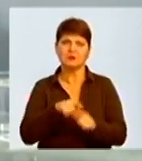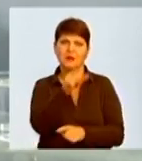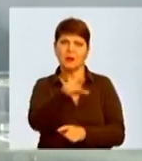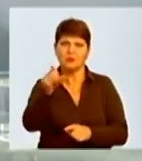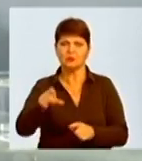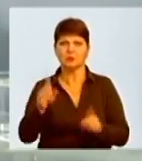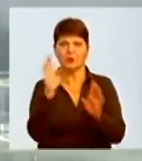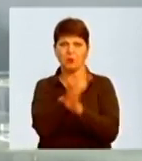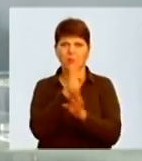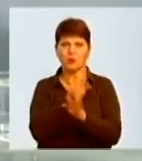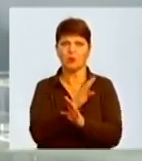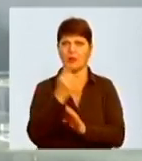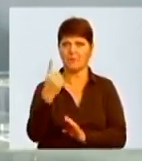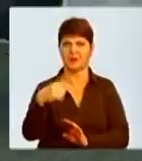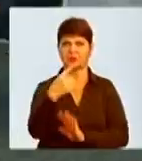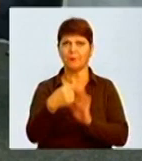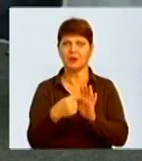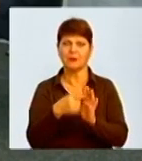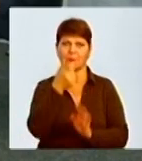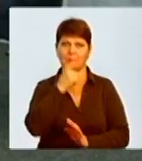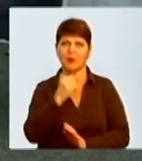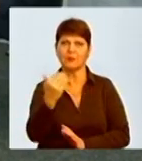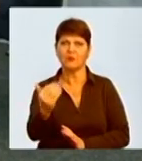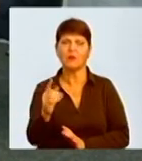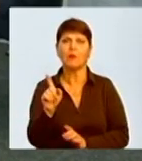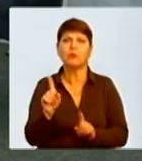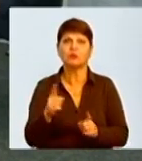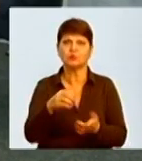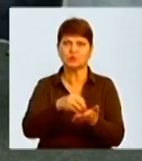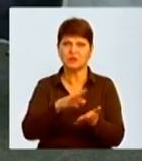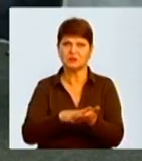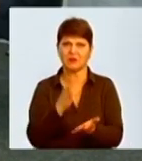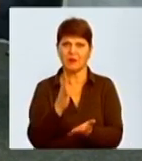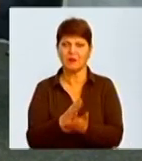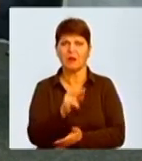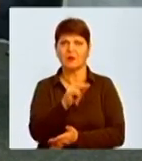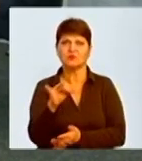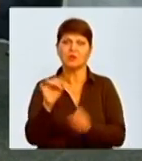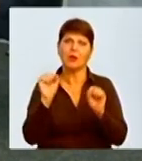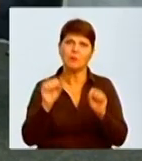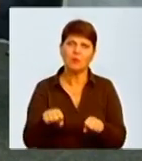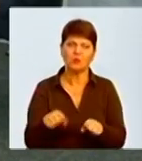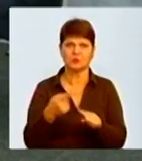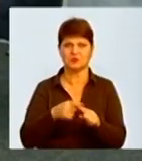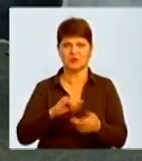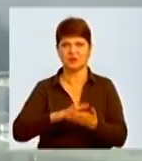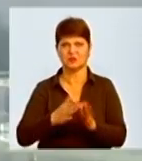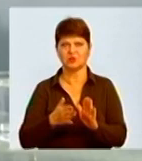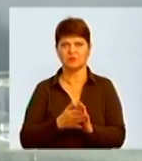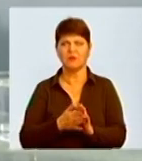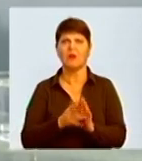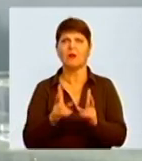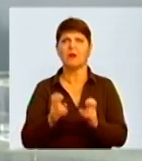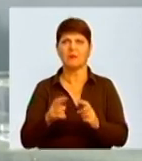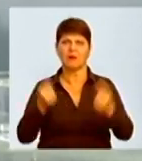перше моє питання, власне, до вас. Про що свідчить така статистика і чи можна, чи варто кваліфікувати цю ситуацію як критично, чи все